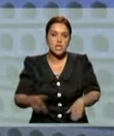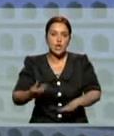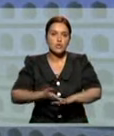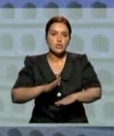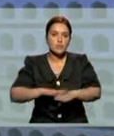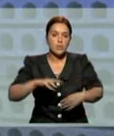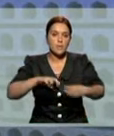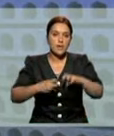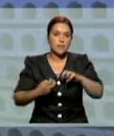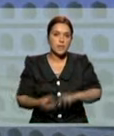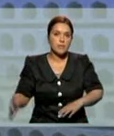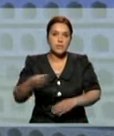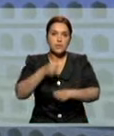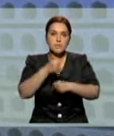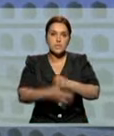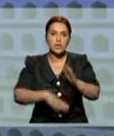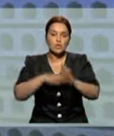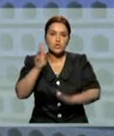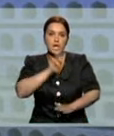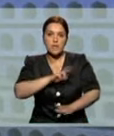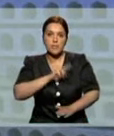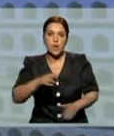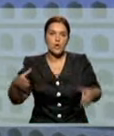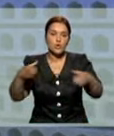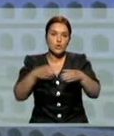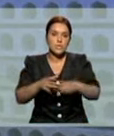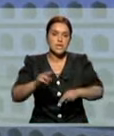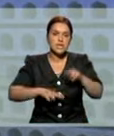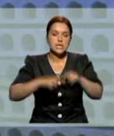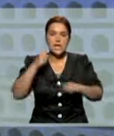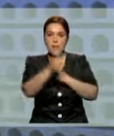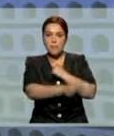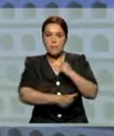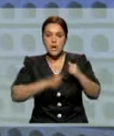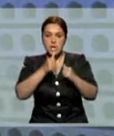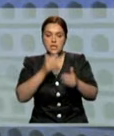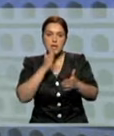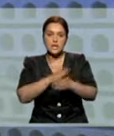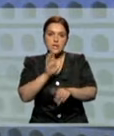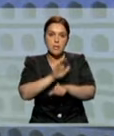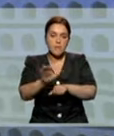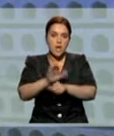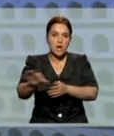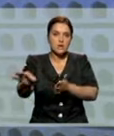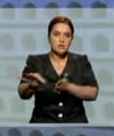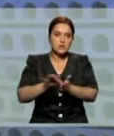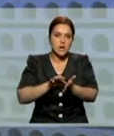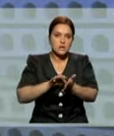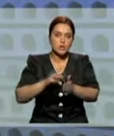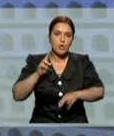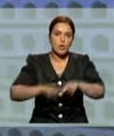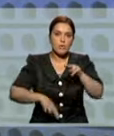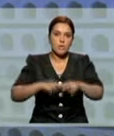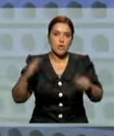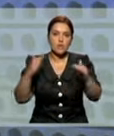непростой задачи. В областном центре налажена работа кластера, где строительные материалы из производства попадают сразу на рынок возведения